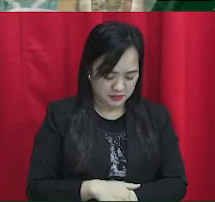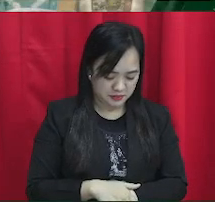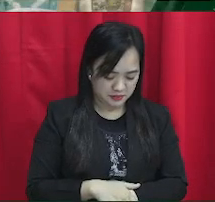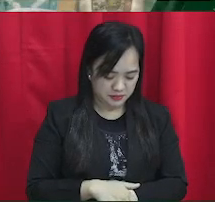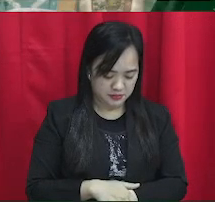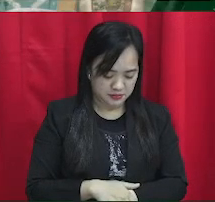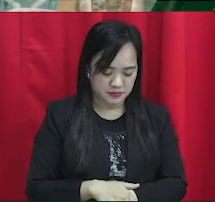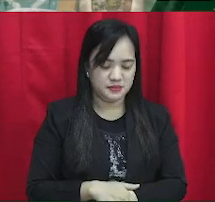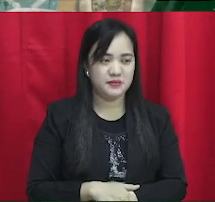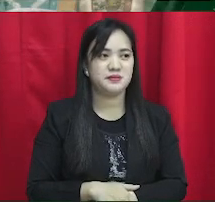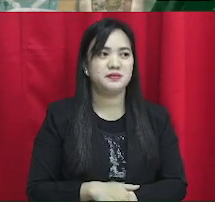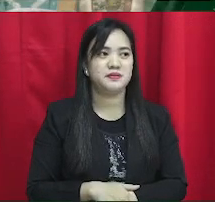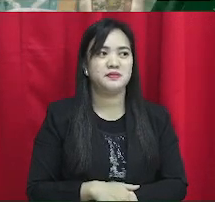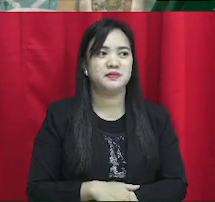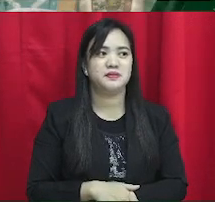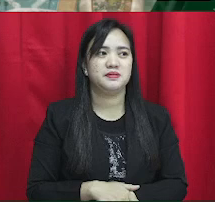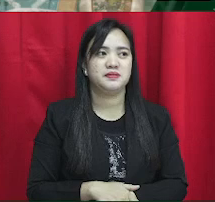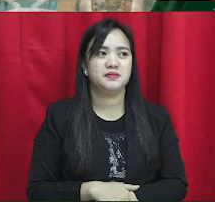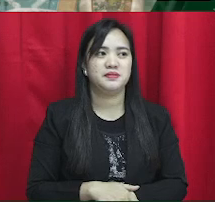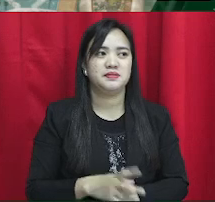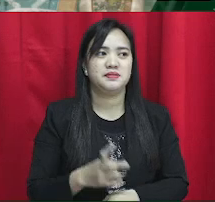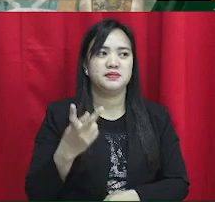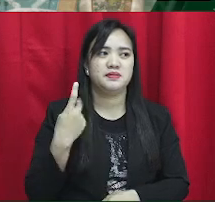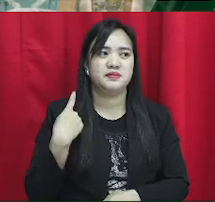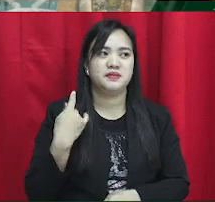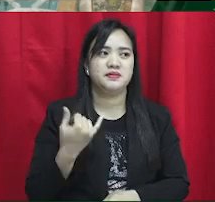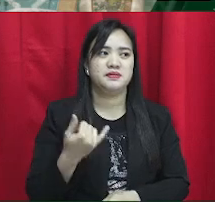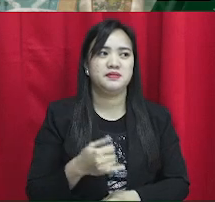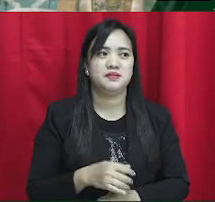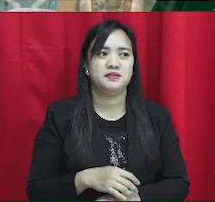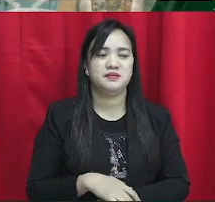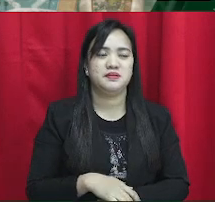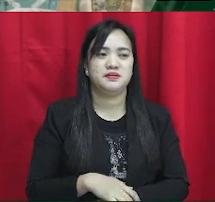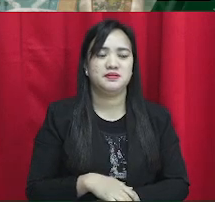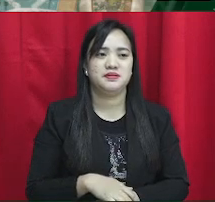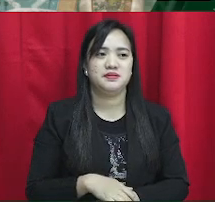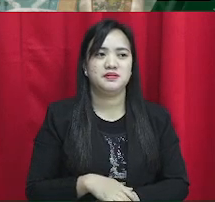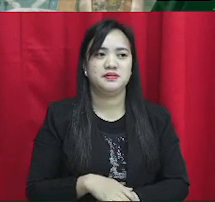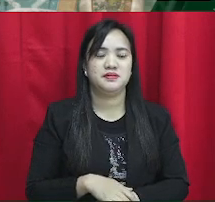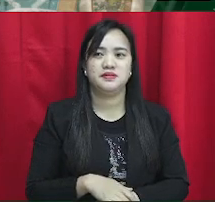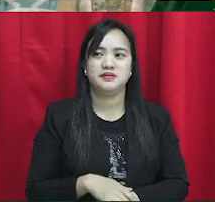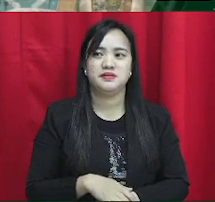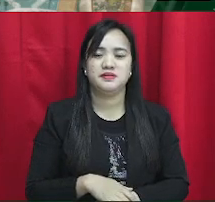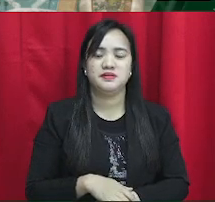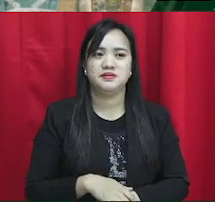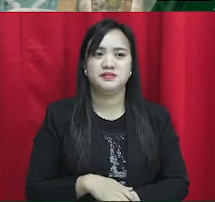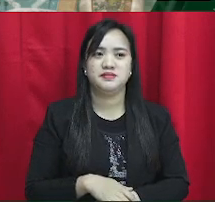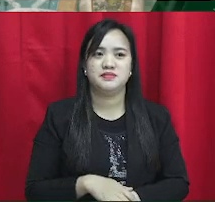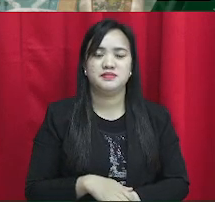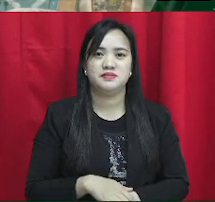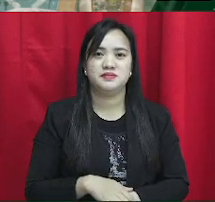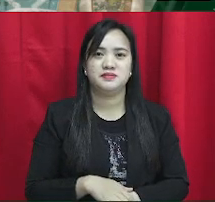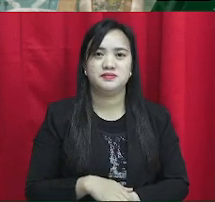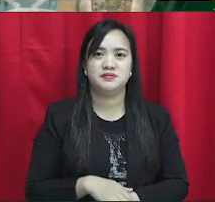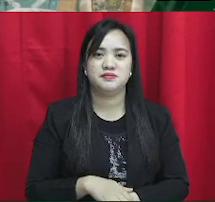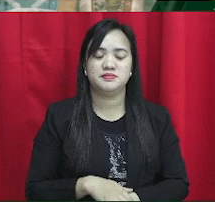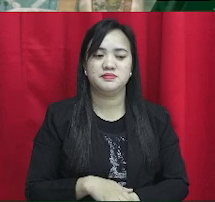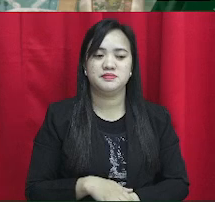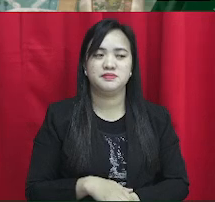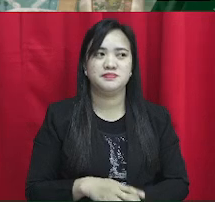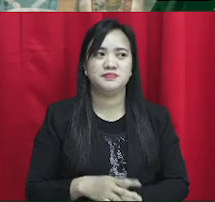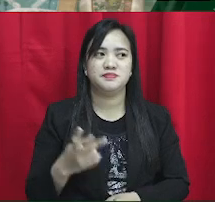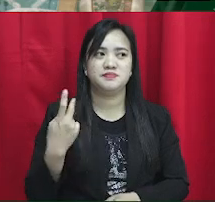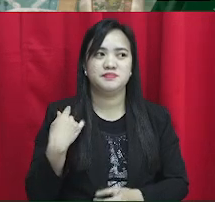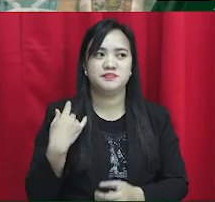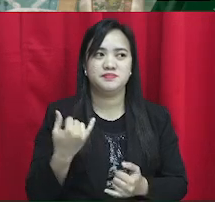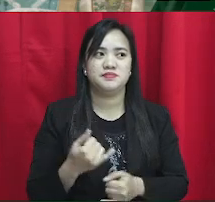Japan. Eh, actually, alam ko nakapunta to eh. O Korea lang. Matagal to sa Korea. Ah, Korea. Oh, dahil sa trabaho niya po. Okay naman, okay naman. Sir